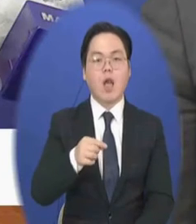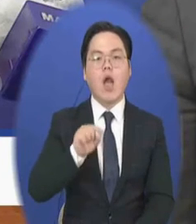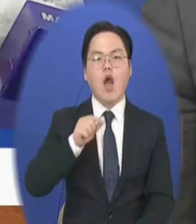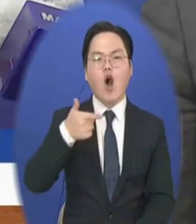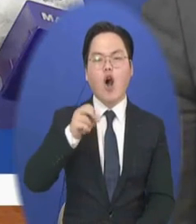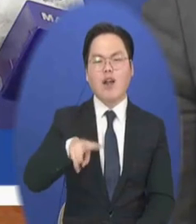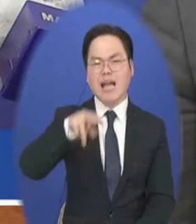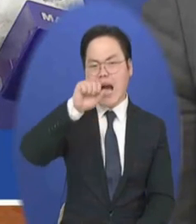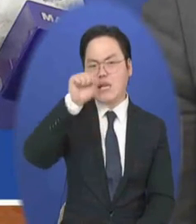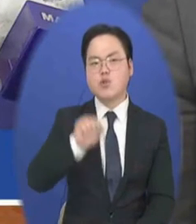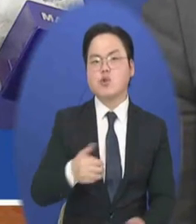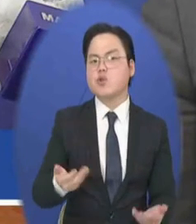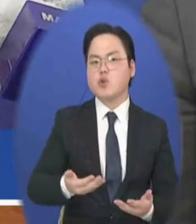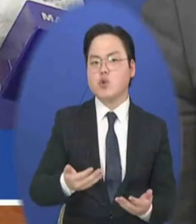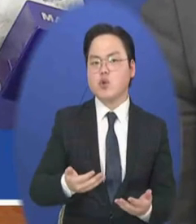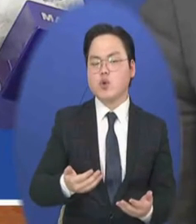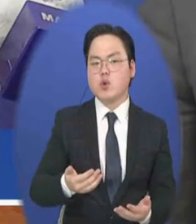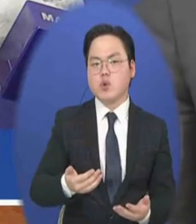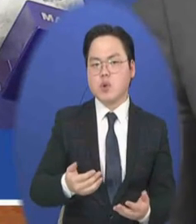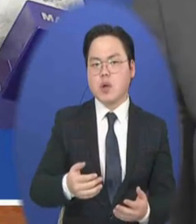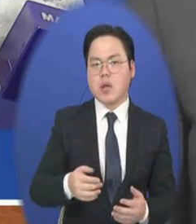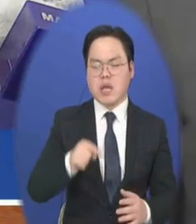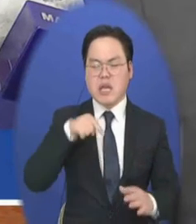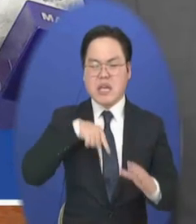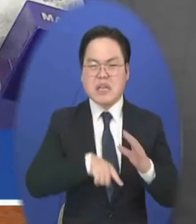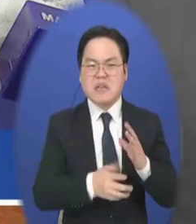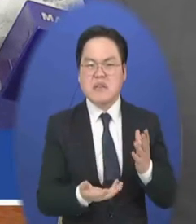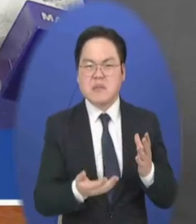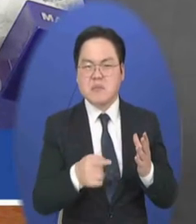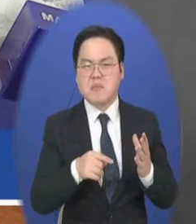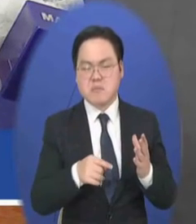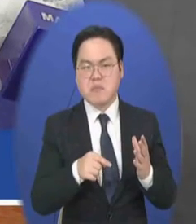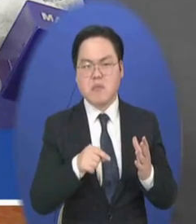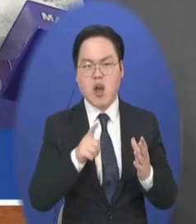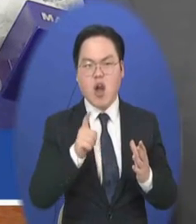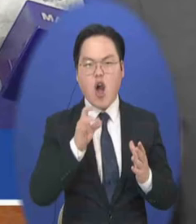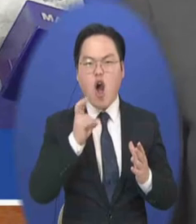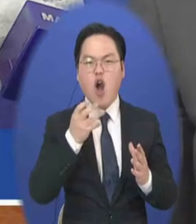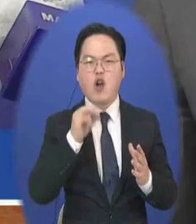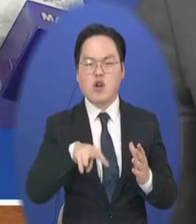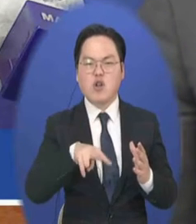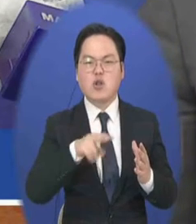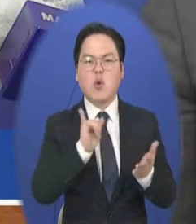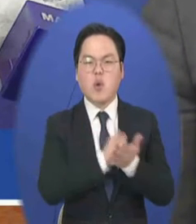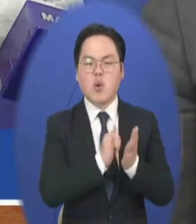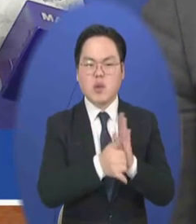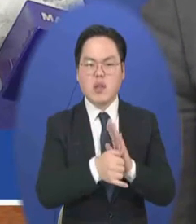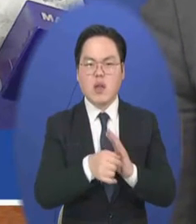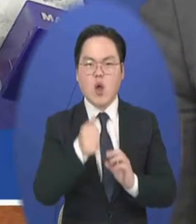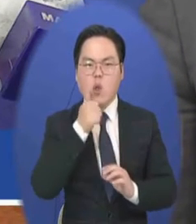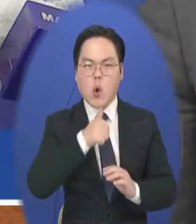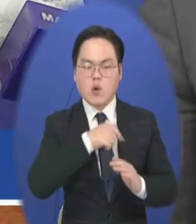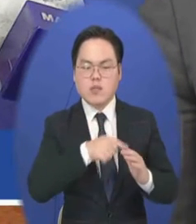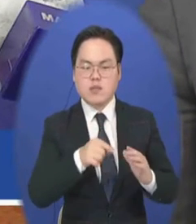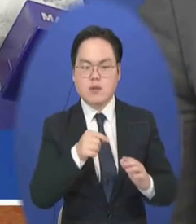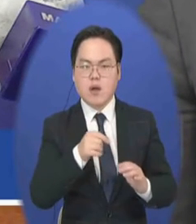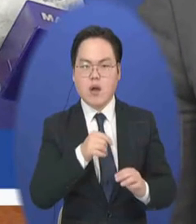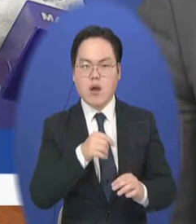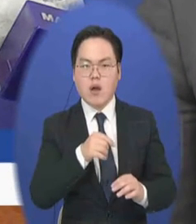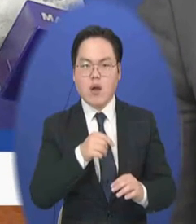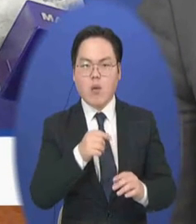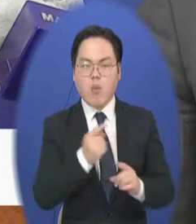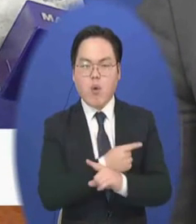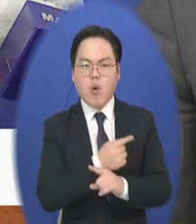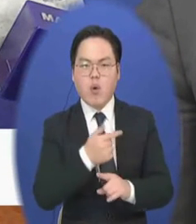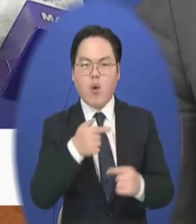бол ерөөсөө тэр хонгил байгуулдаг, а мөн одоо хонгилын дагуу хүмүүсийг хилмигдүүлдэг энэ байдлыг одоо